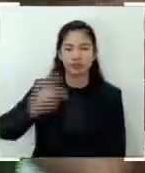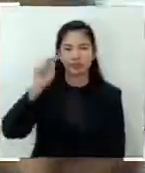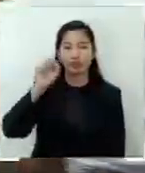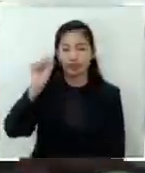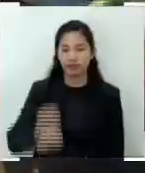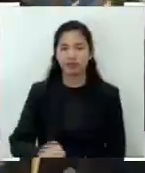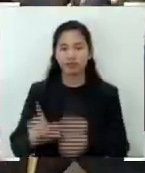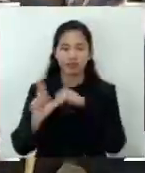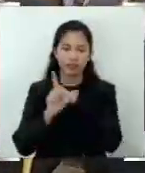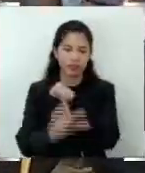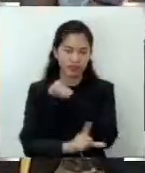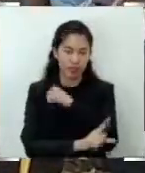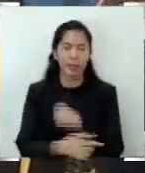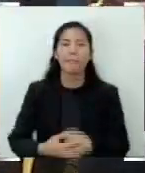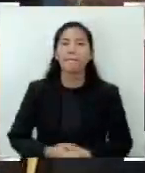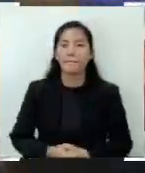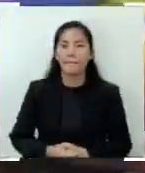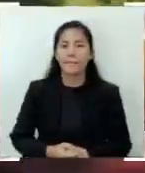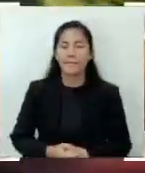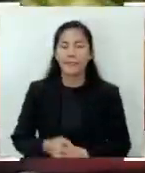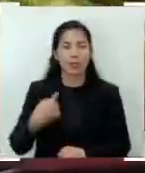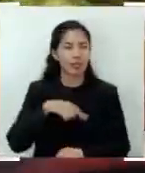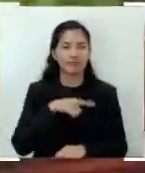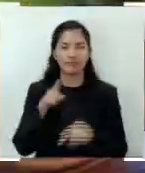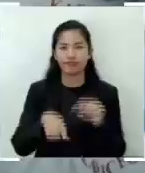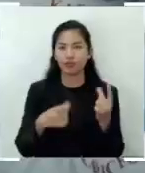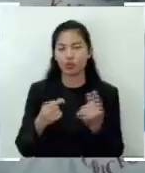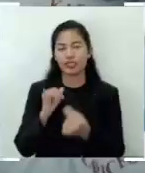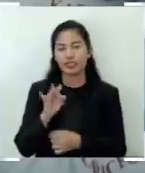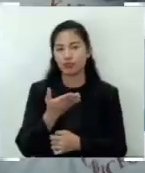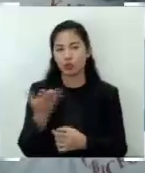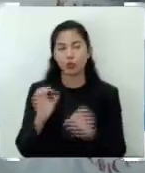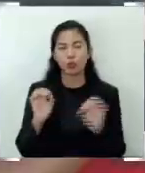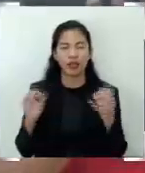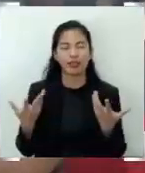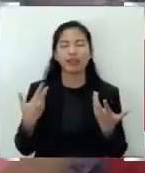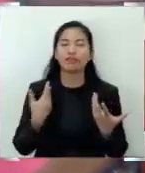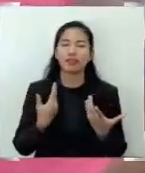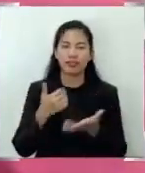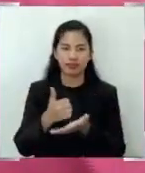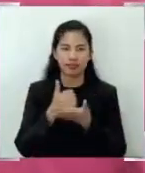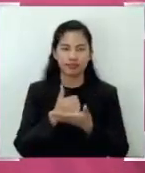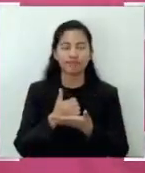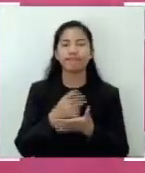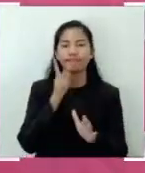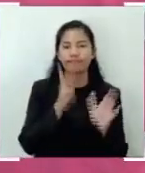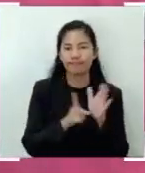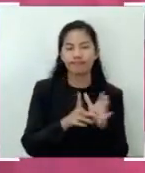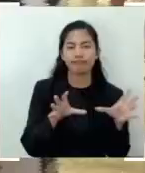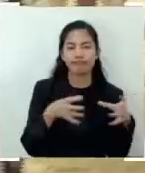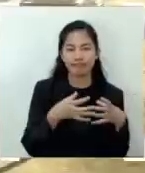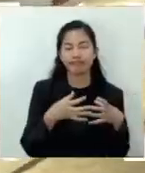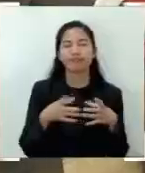ng GMA Kapuso Foundation kung hindi po dahil sa tulong ng multi-sectoral partners, private and public donors, pati assistance